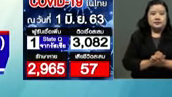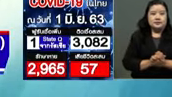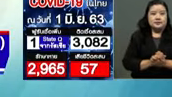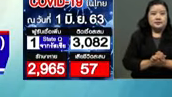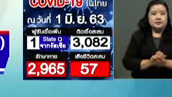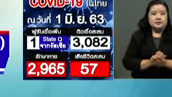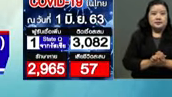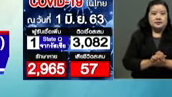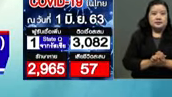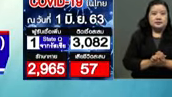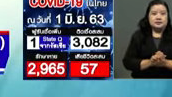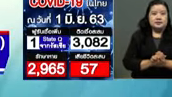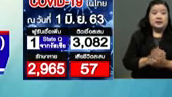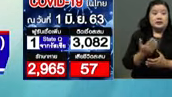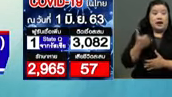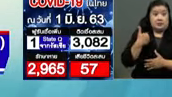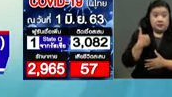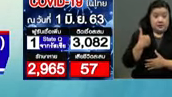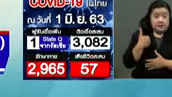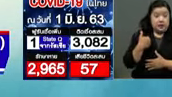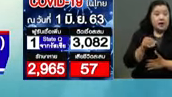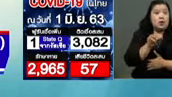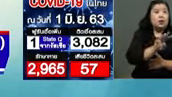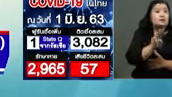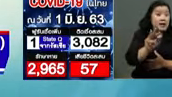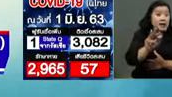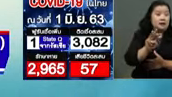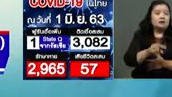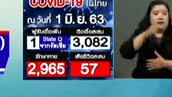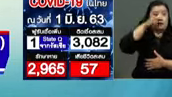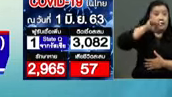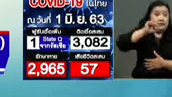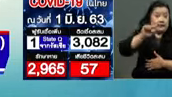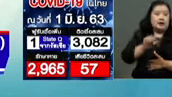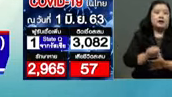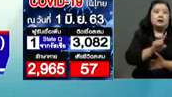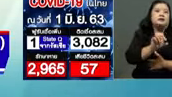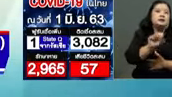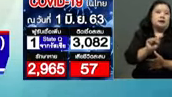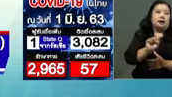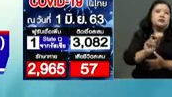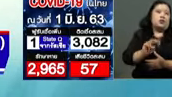ร้านค้าขอบพระคุณเป็นอย่างสูงครับที่เข้าร่วมในเรื่องของไทยชนะเรานะครับแล้วก็มีแอปไทยชนะตอนนี้ดาวน์โหลดไปแล้วนะครับ120000 76